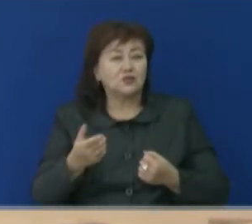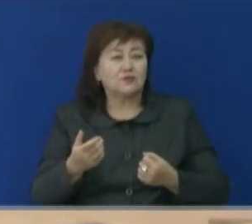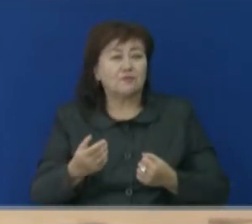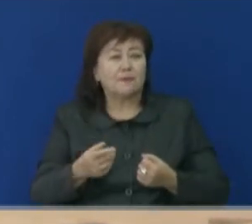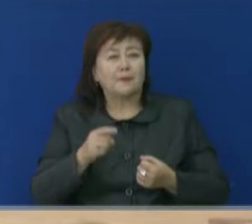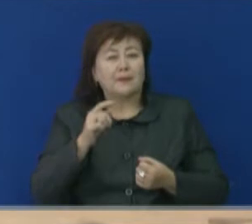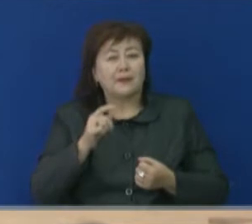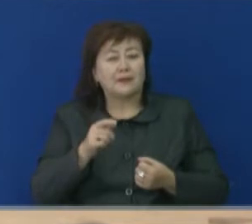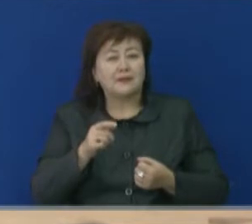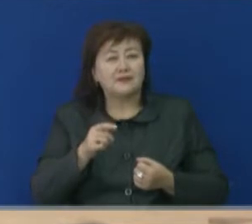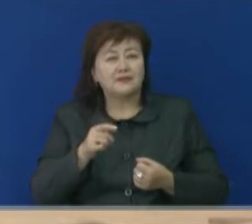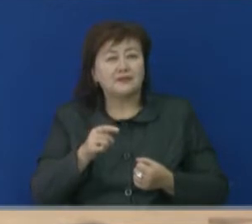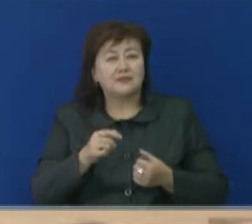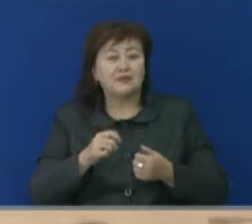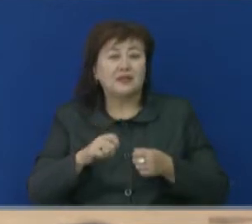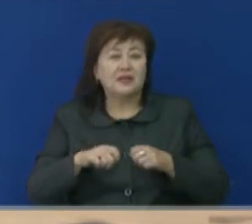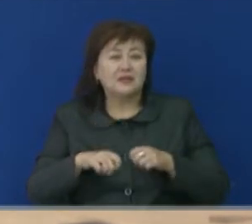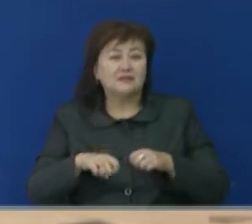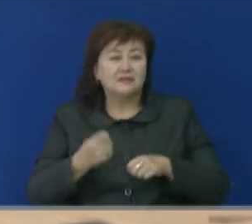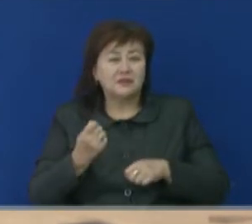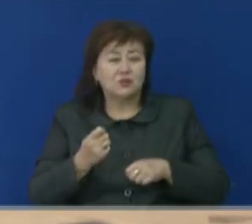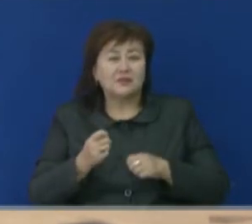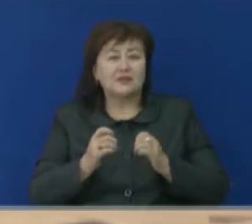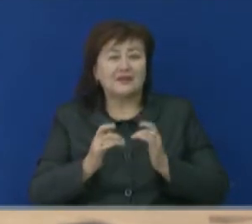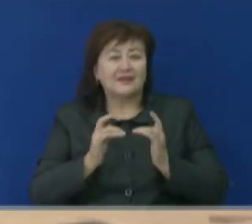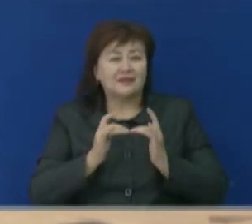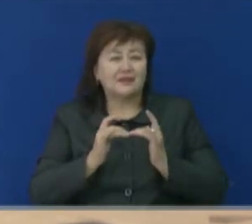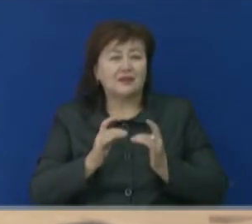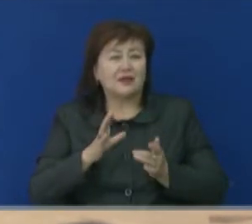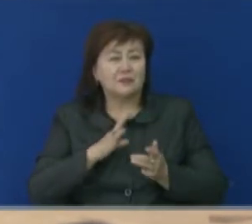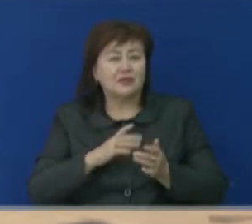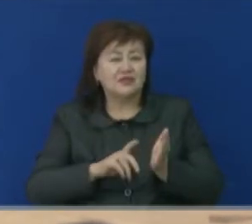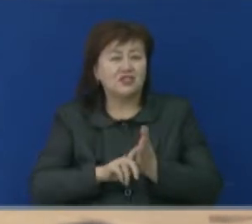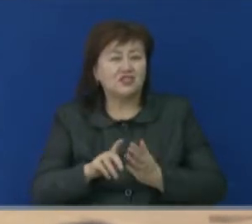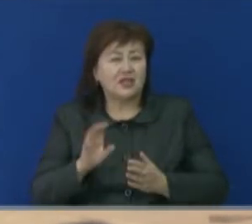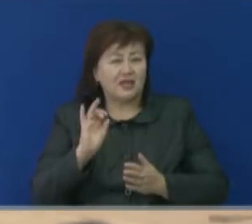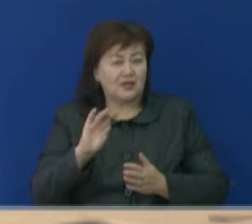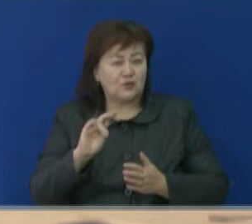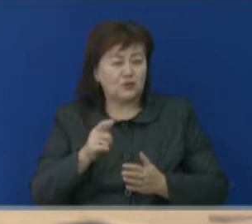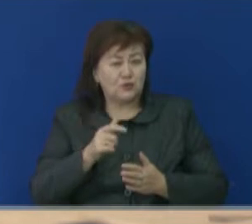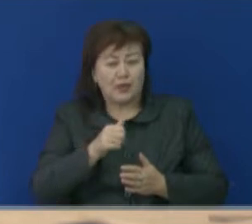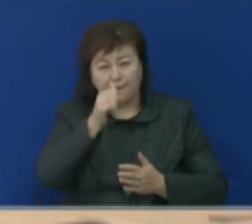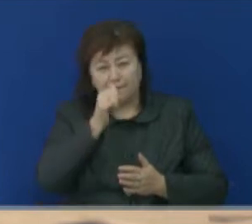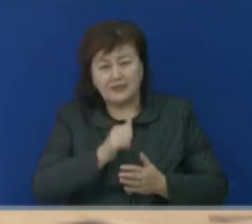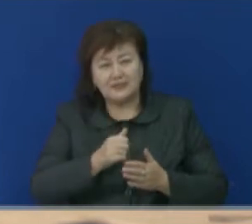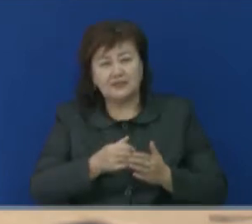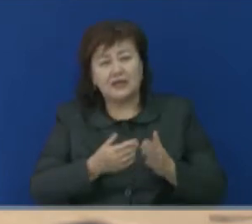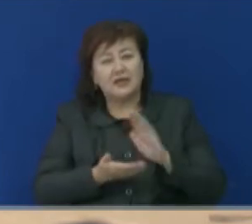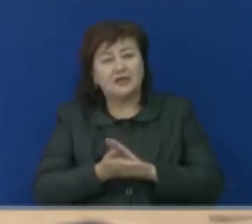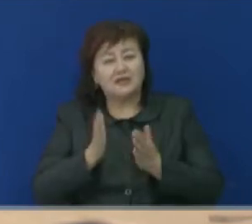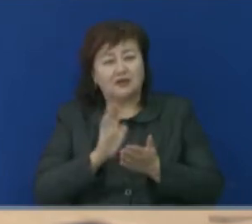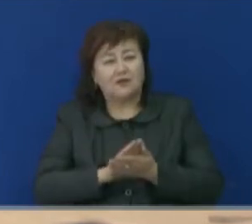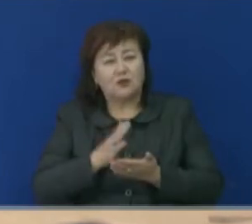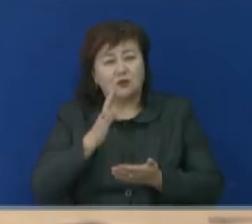бұзылған интернатқа 120 миллион теңге ақша бөлінген. Осы мамыр айын, июнь айынан бастап келісім шартпен жұмыс жасап жатыр. Бұнда